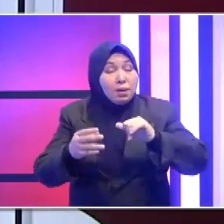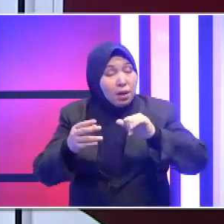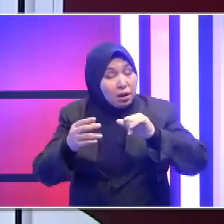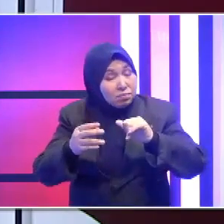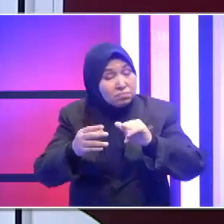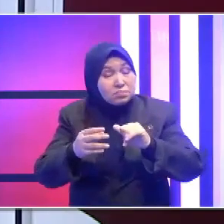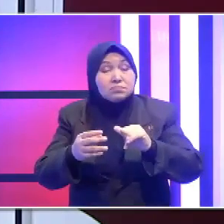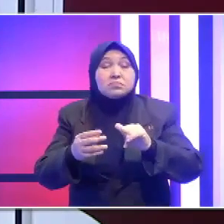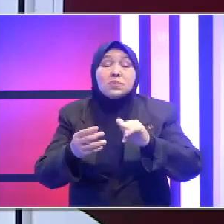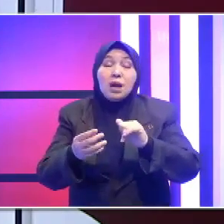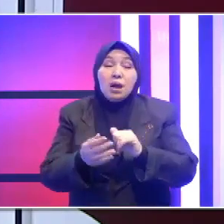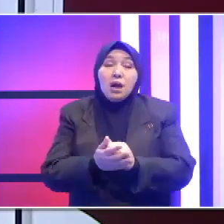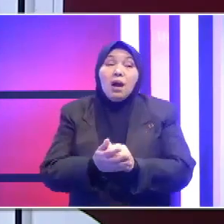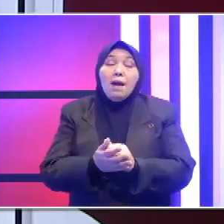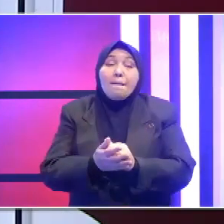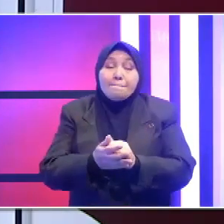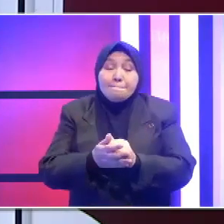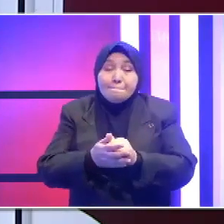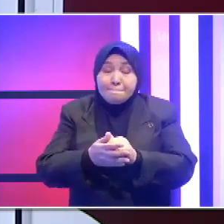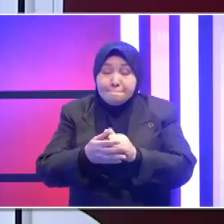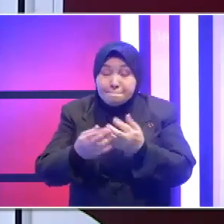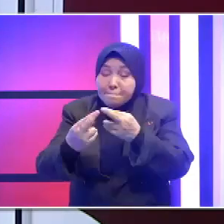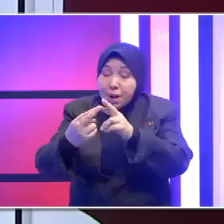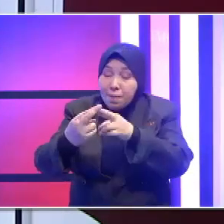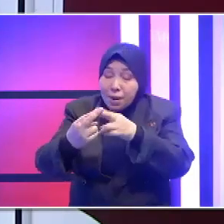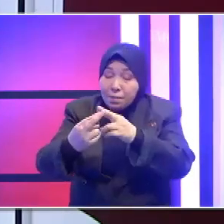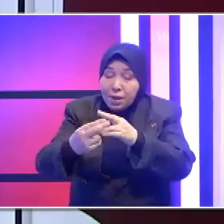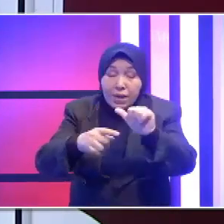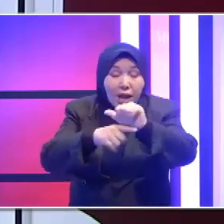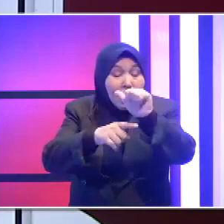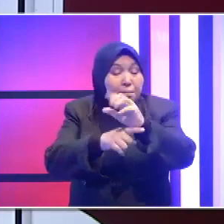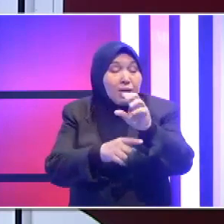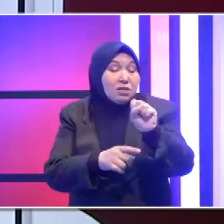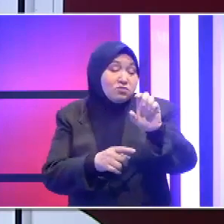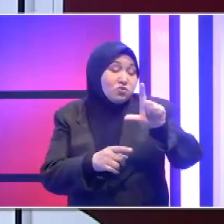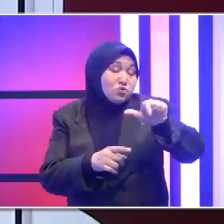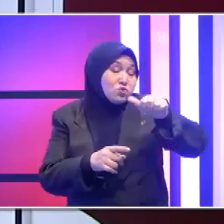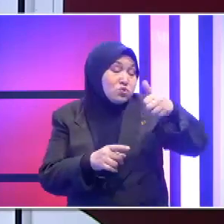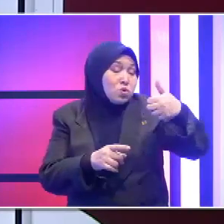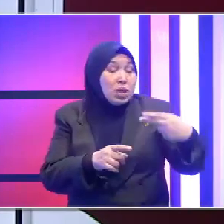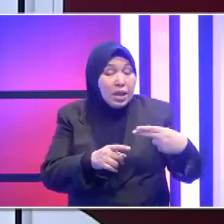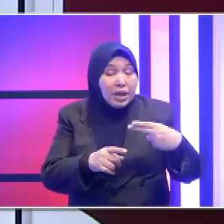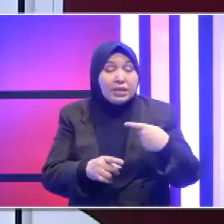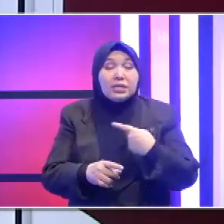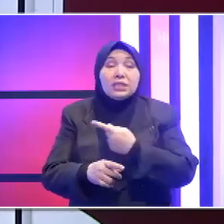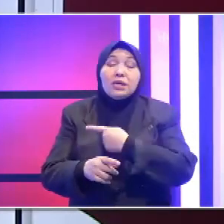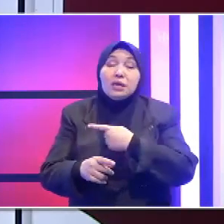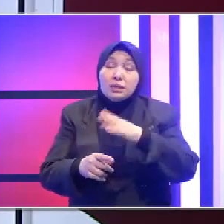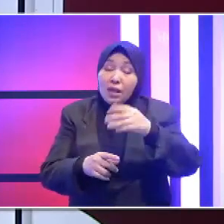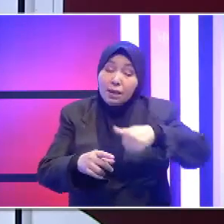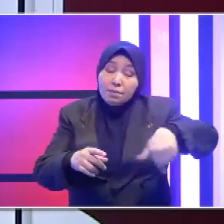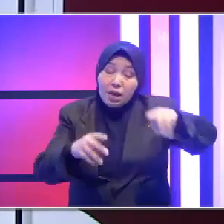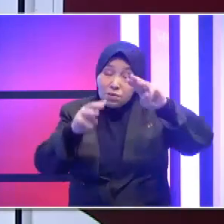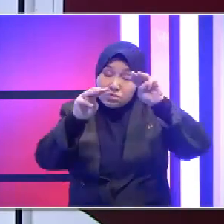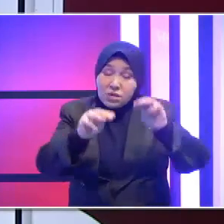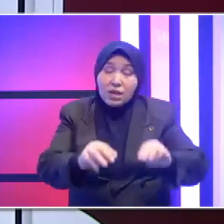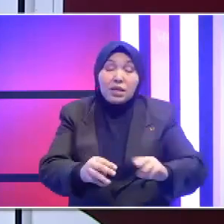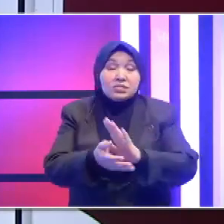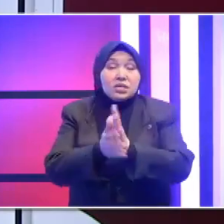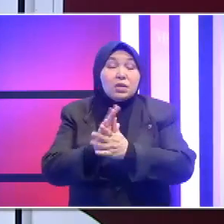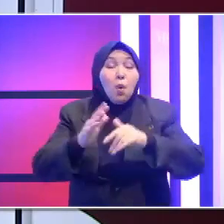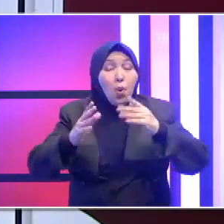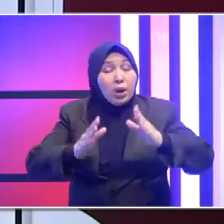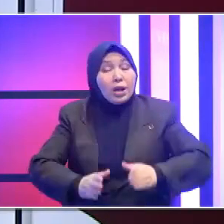amalnya amal saleh fasa moga-moga iapun amin al-mukhlisin Allah kata kamu mereka akan dijadikan orang yang